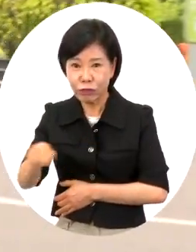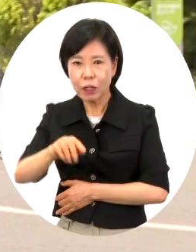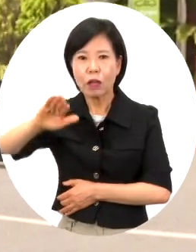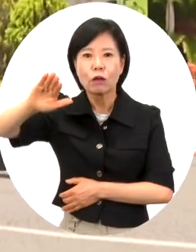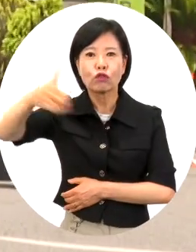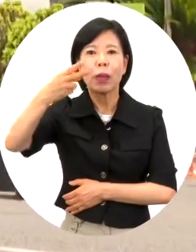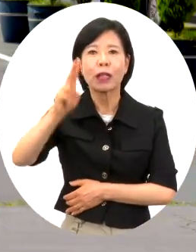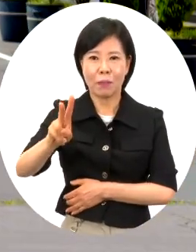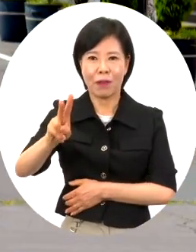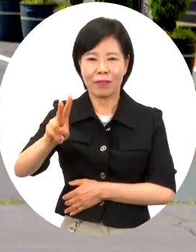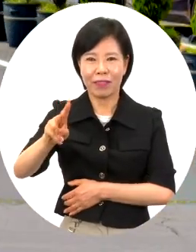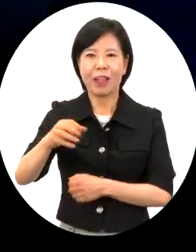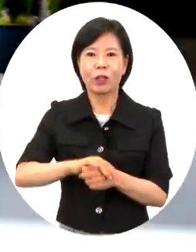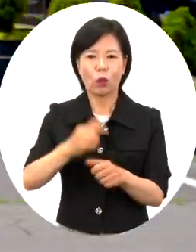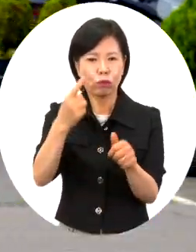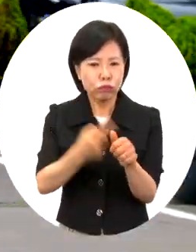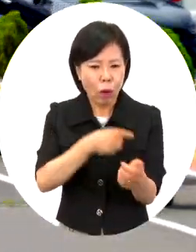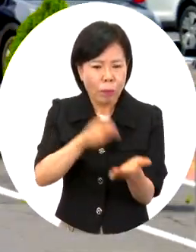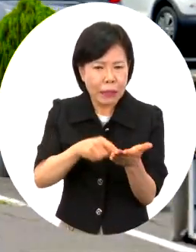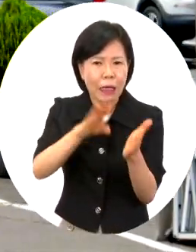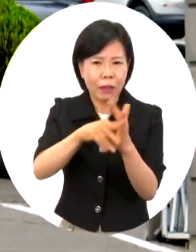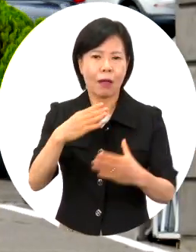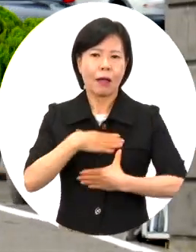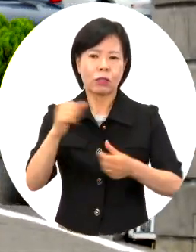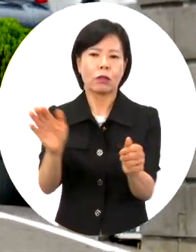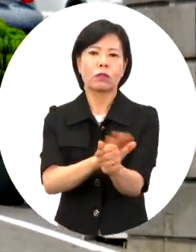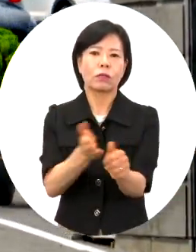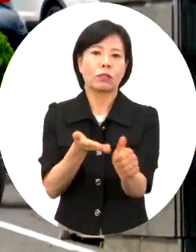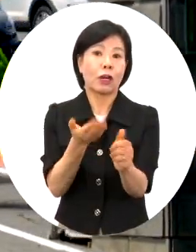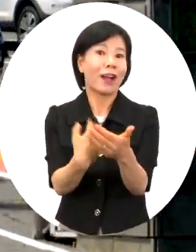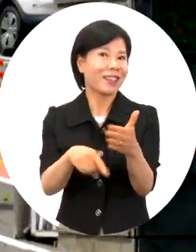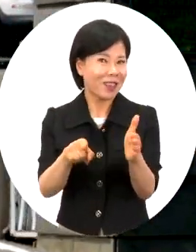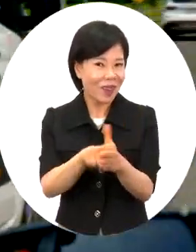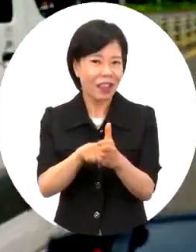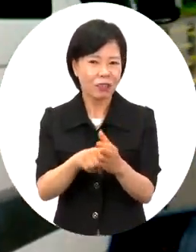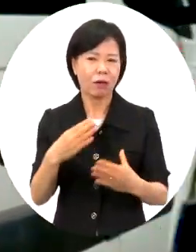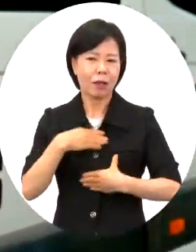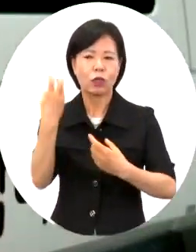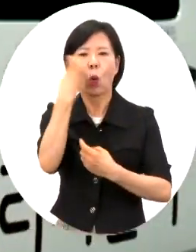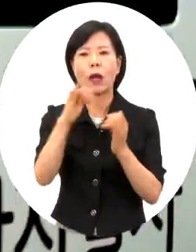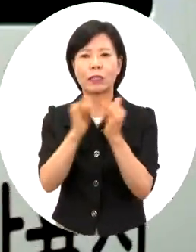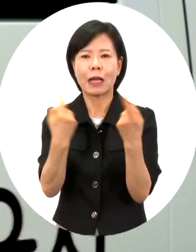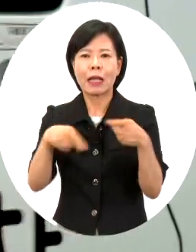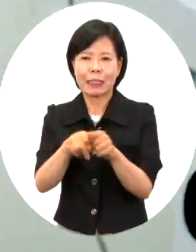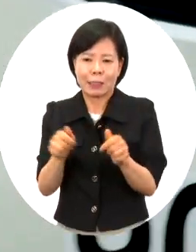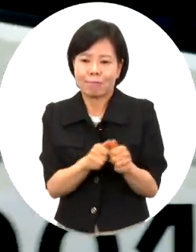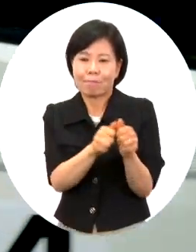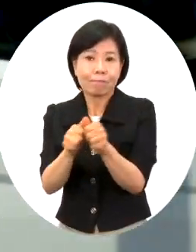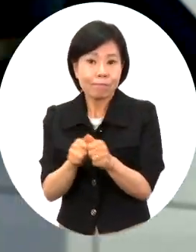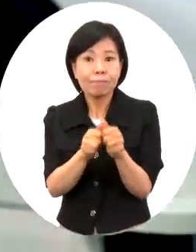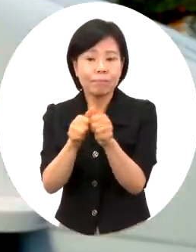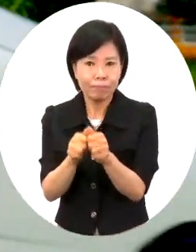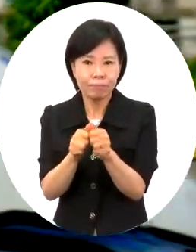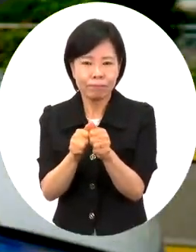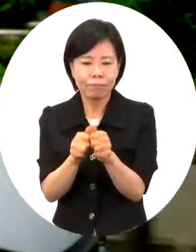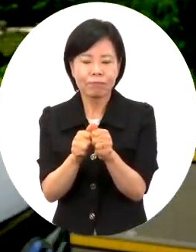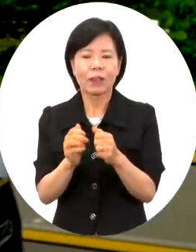902번입니다. 탐나 자율차는 비상 상황 시 안전한 서비스를 제공하기 위해 안전관리자가